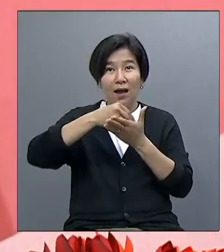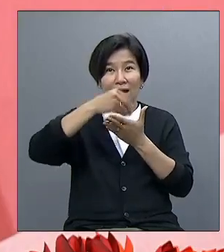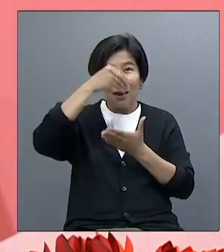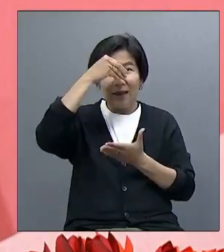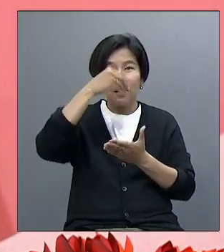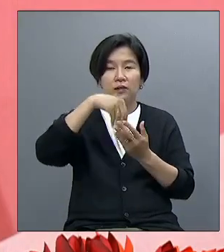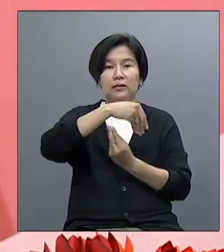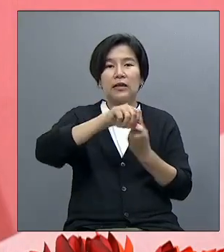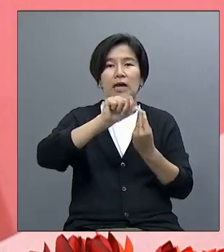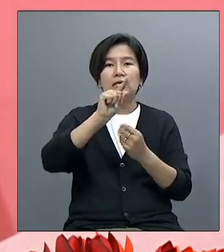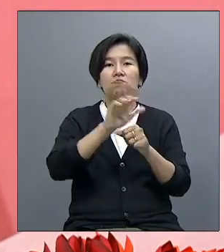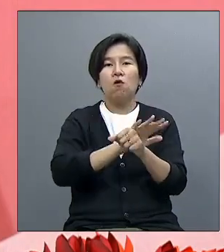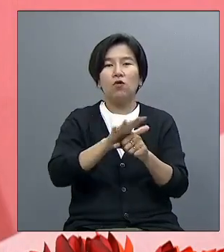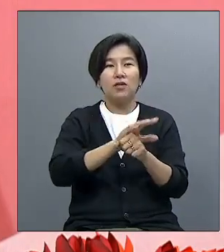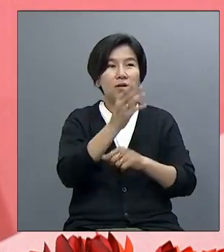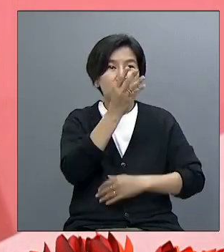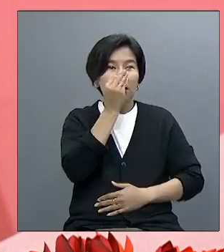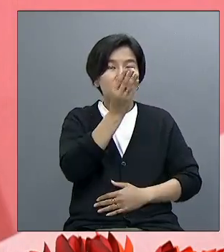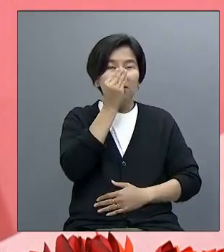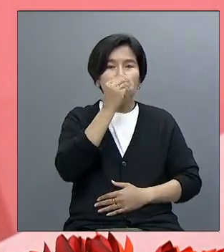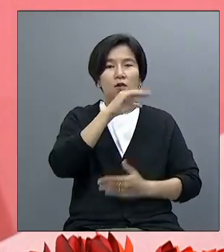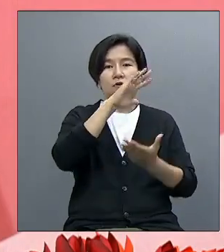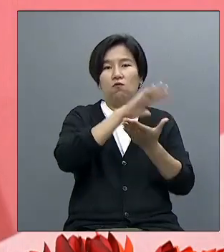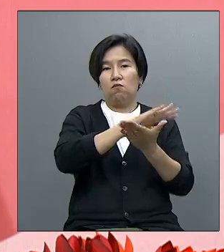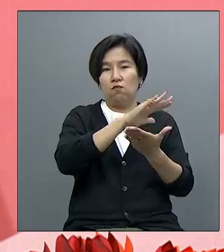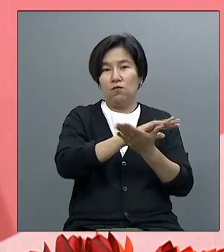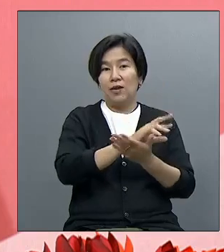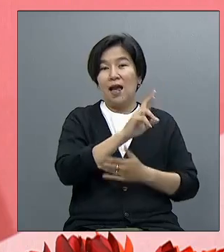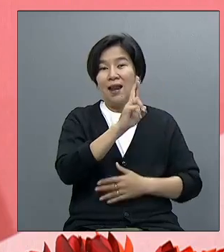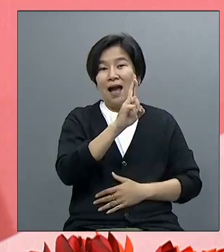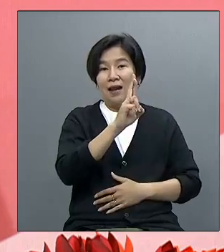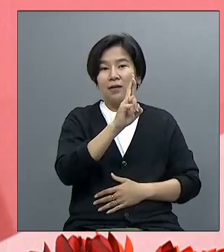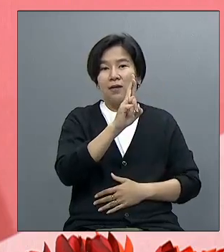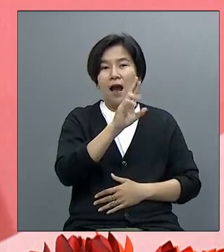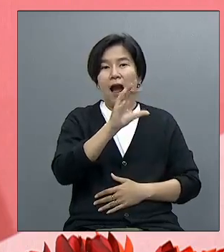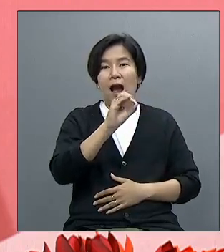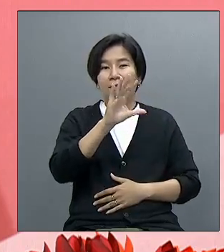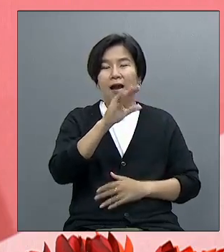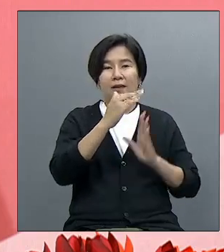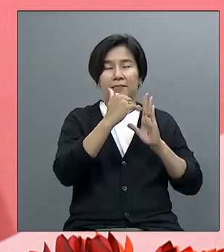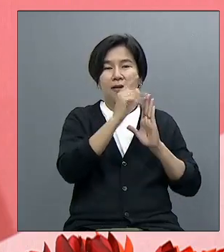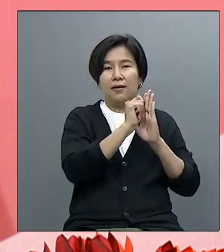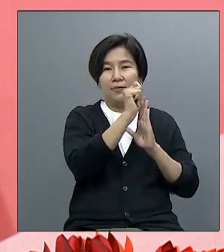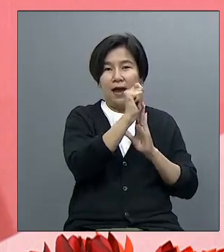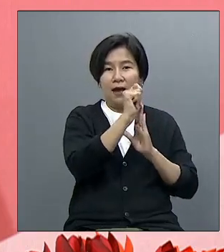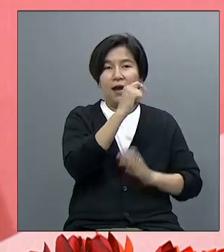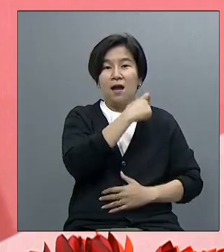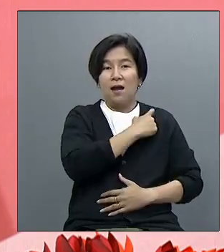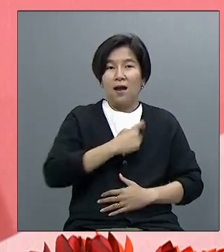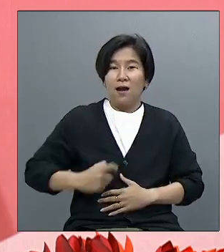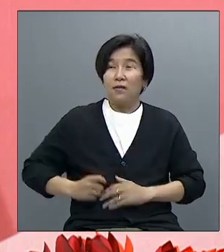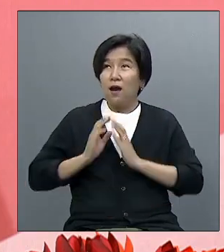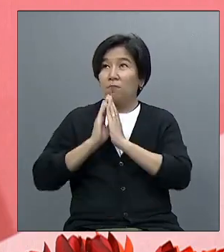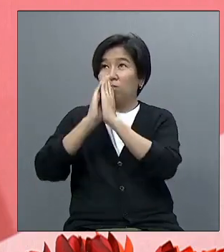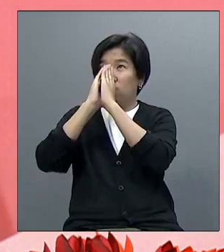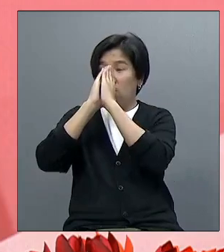ของเศรษฐกิจพอเพียงนะครับที่โรงเรียนราชประชานุเคราะห์55จังหวัดตากครับก็ได้รับพระมหากรุณาธิคุณอันหาที่สุดไม่ได้นะครับใน